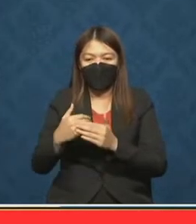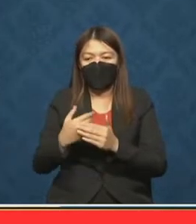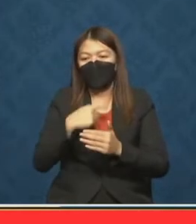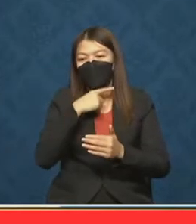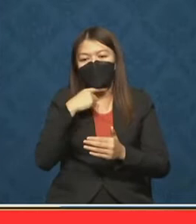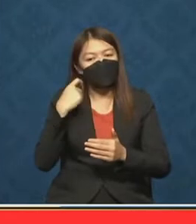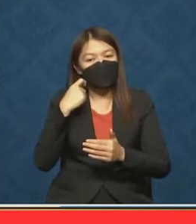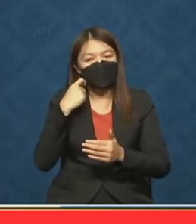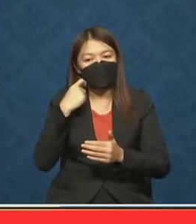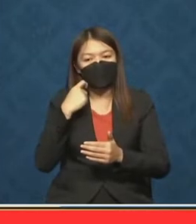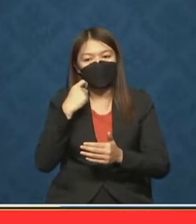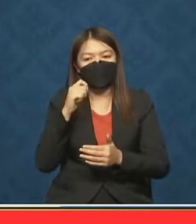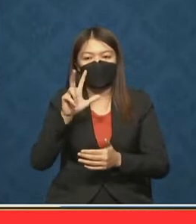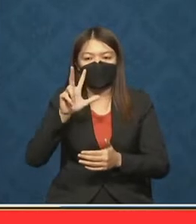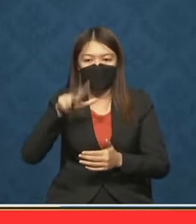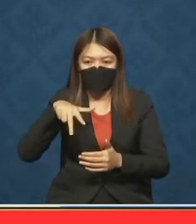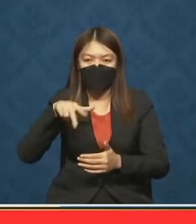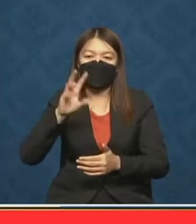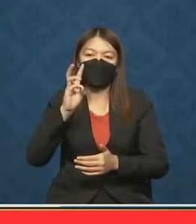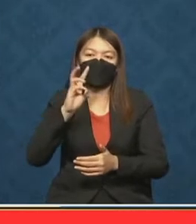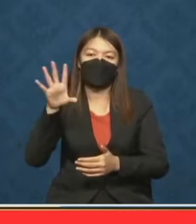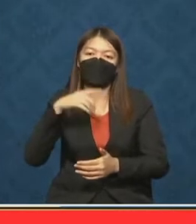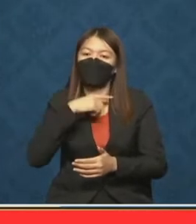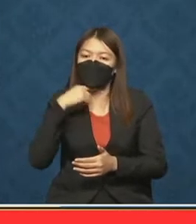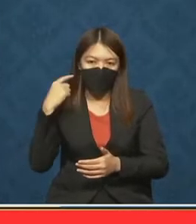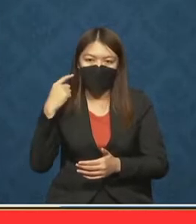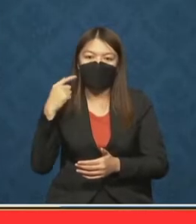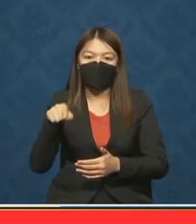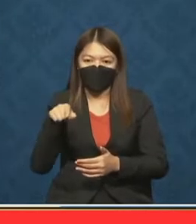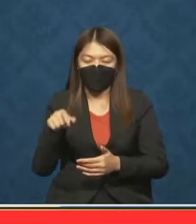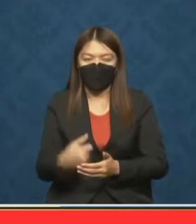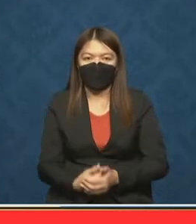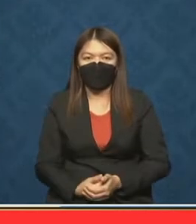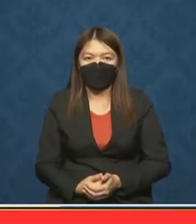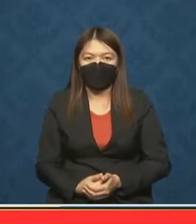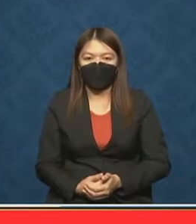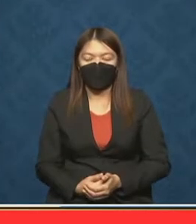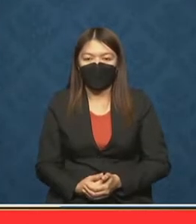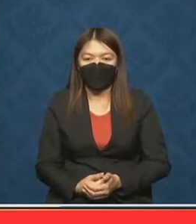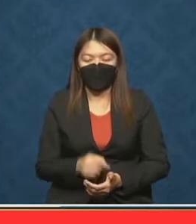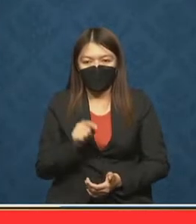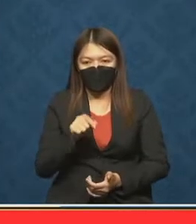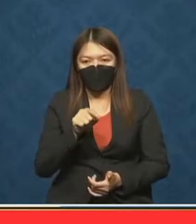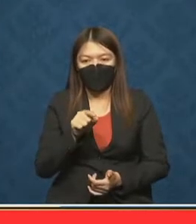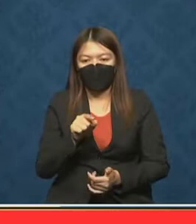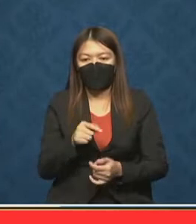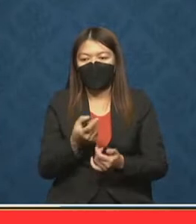ลิด้วย